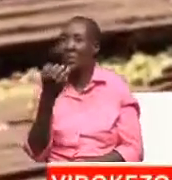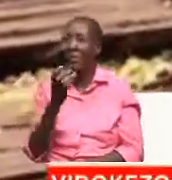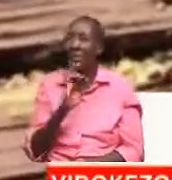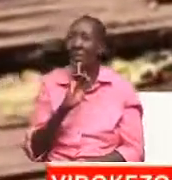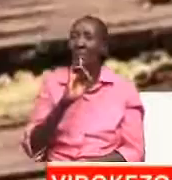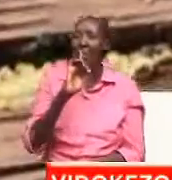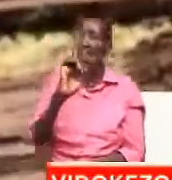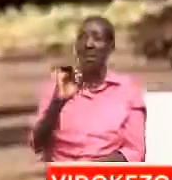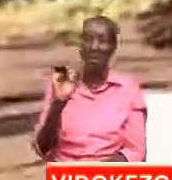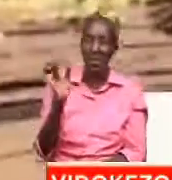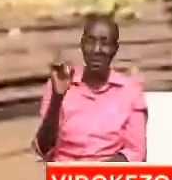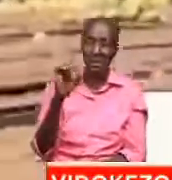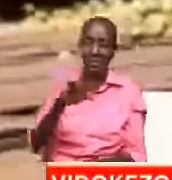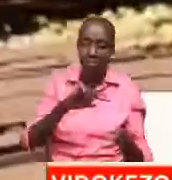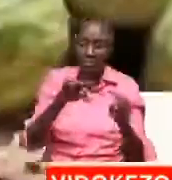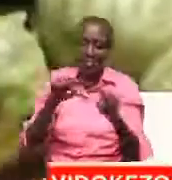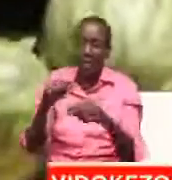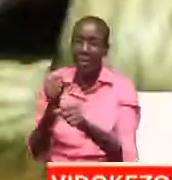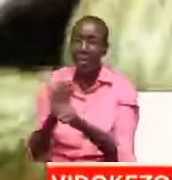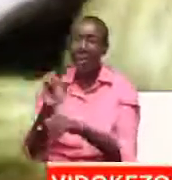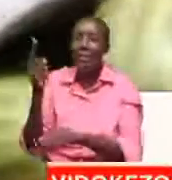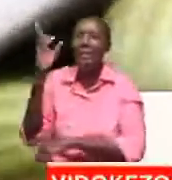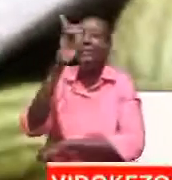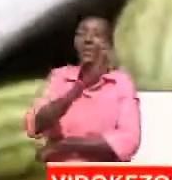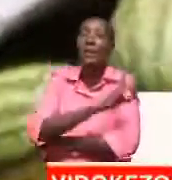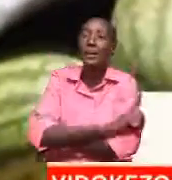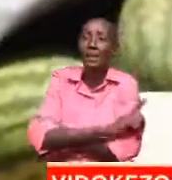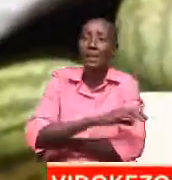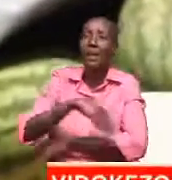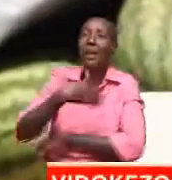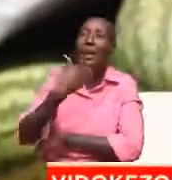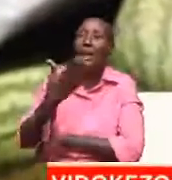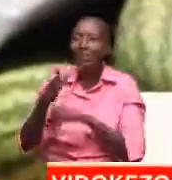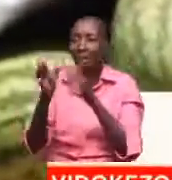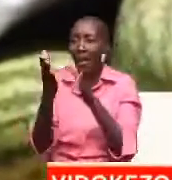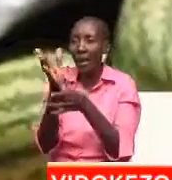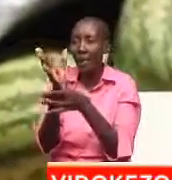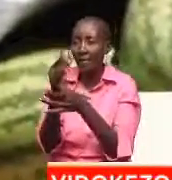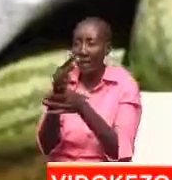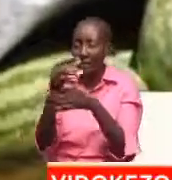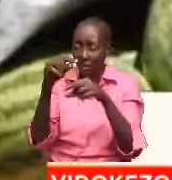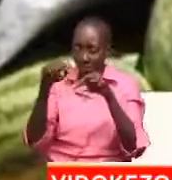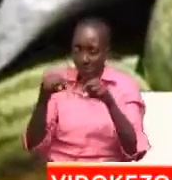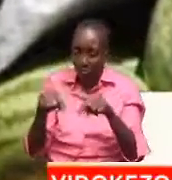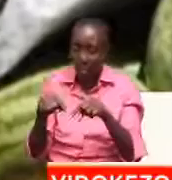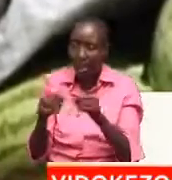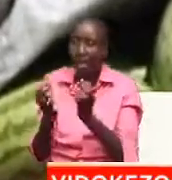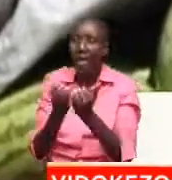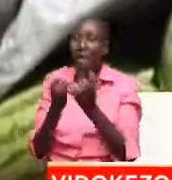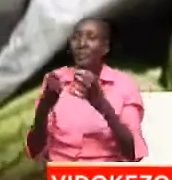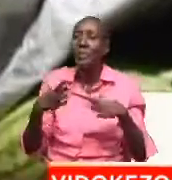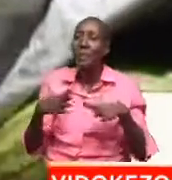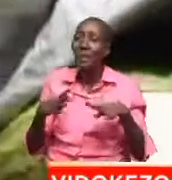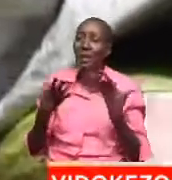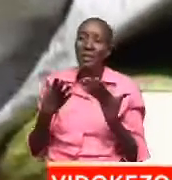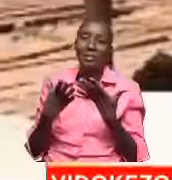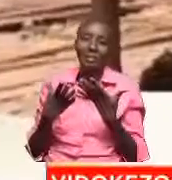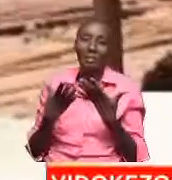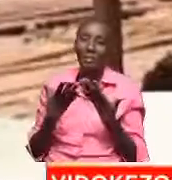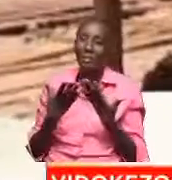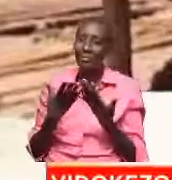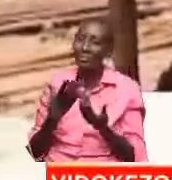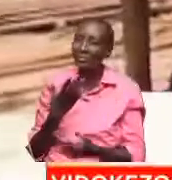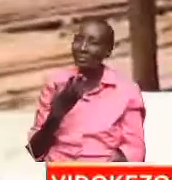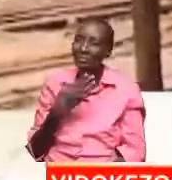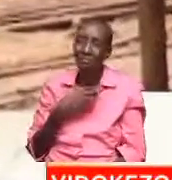sokoni. Ikiwa ni siku ya pili ya soko baada ya ile siku ya Alhamisi, hii leo wauzaji wanaonekana kutamoshwa na maagizo haya